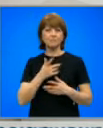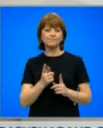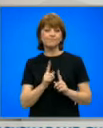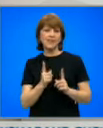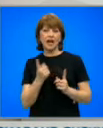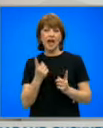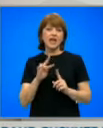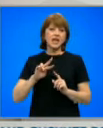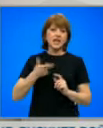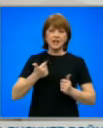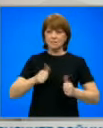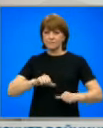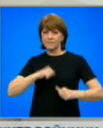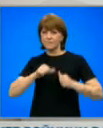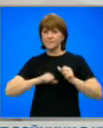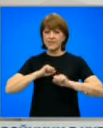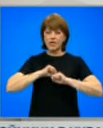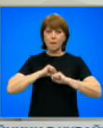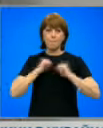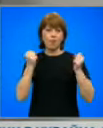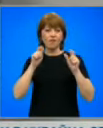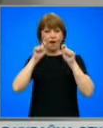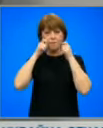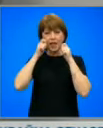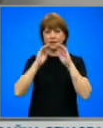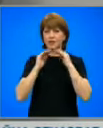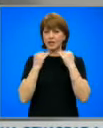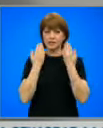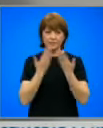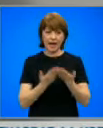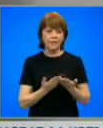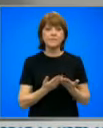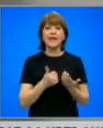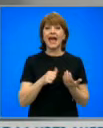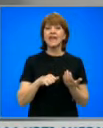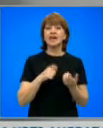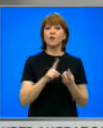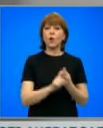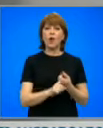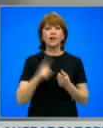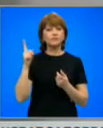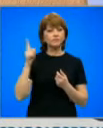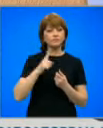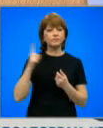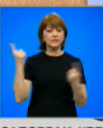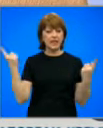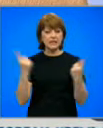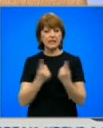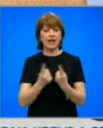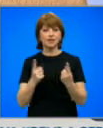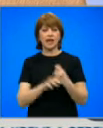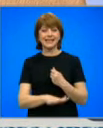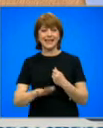нехарактерни избухвания в плач, в смях. Явор Колев ежедневно участва в срещи с деца, за да ги обучава на